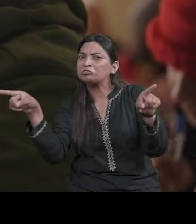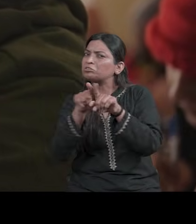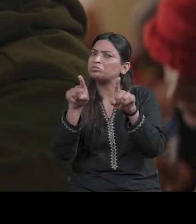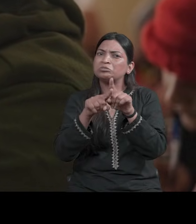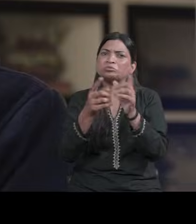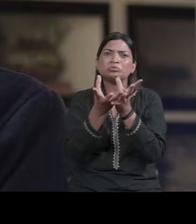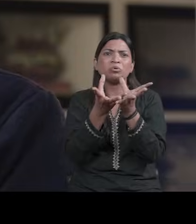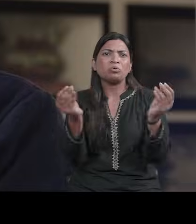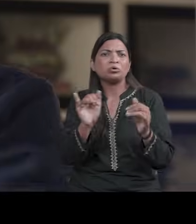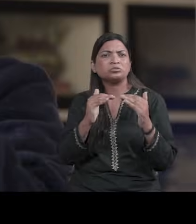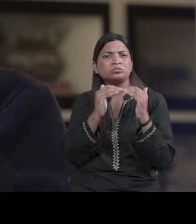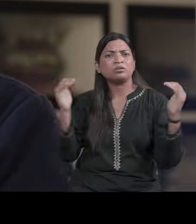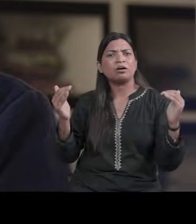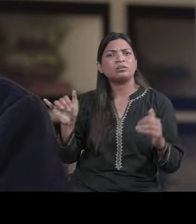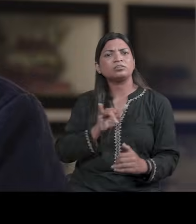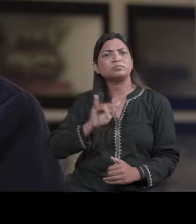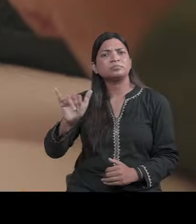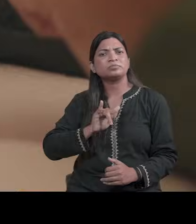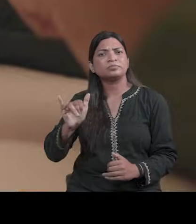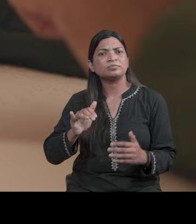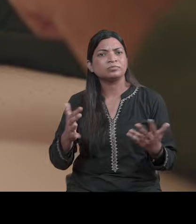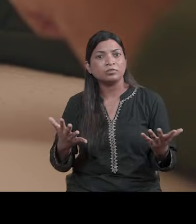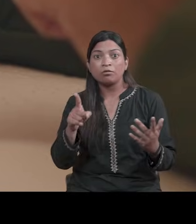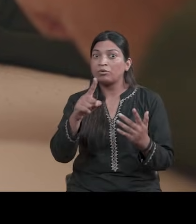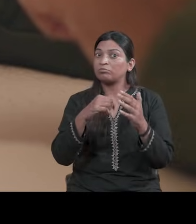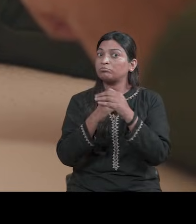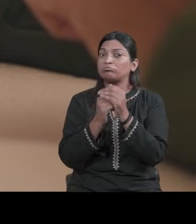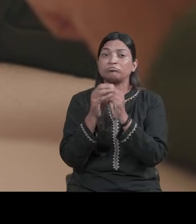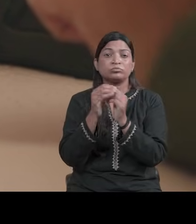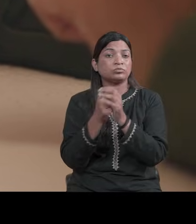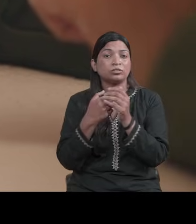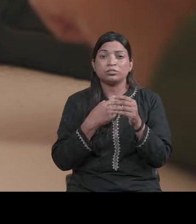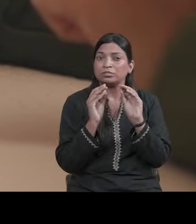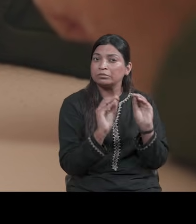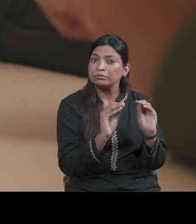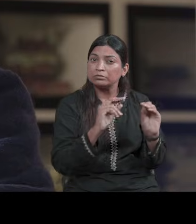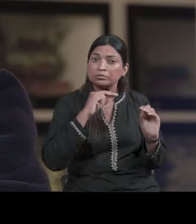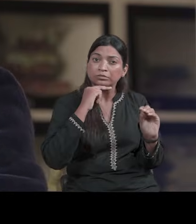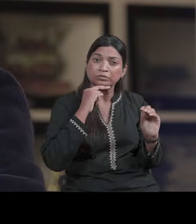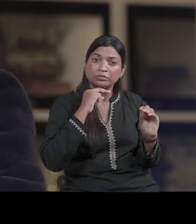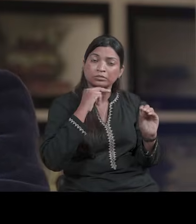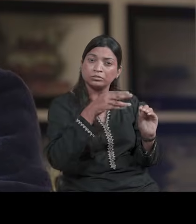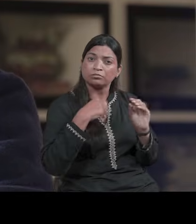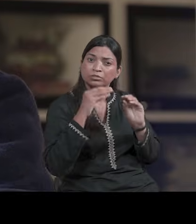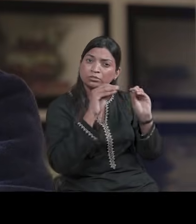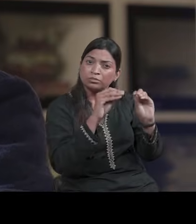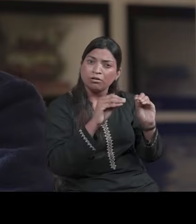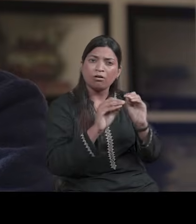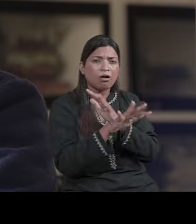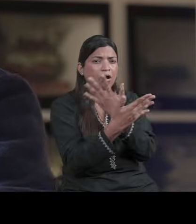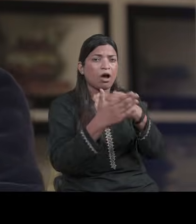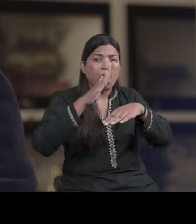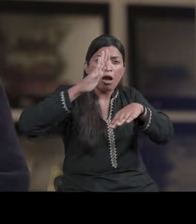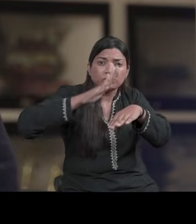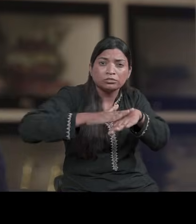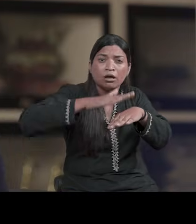है। और आप सोचिए कि उसको पूरी चीज़ें हमको टेक्टाइल साइनिंग से कॉम्प्रीहेंड कराना है, मतलब हर चीज़ को टच करके समझाना